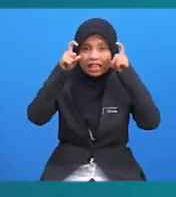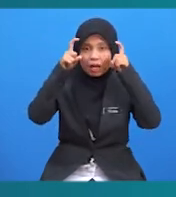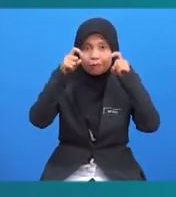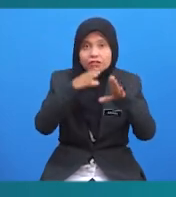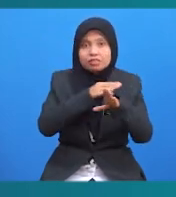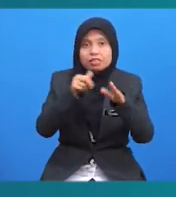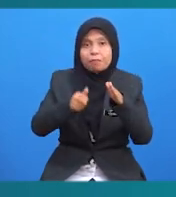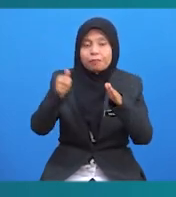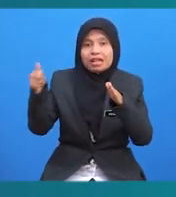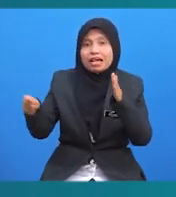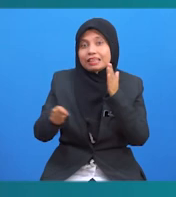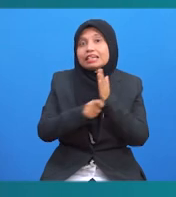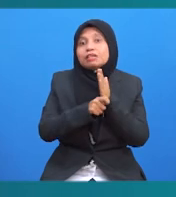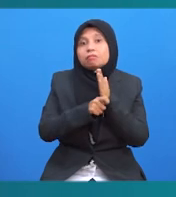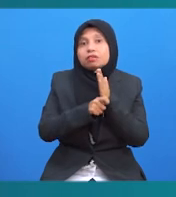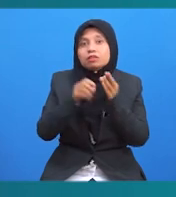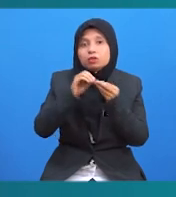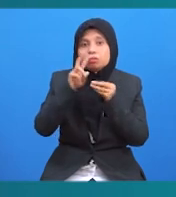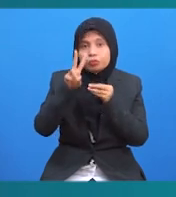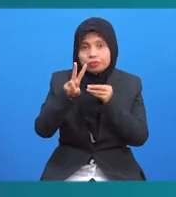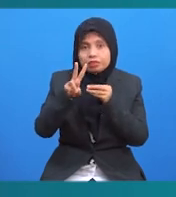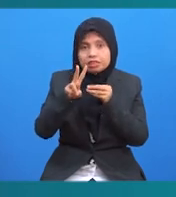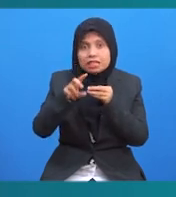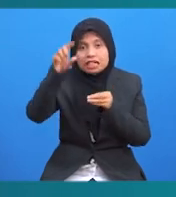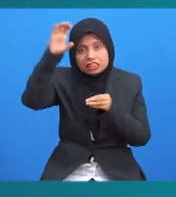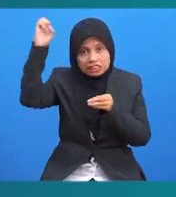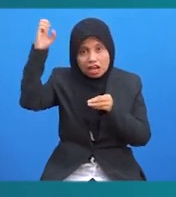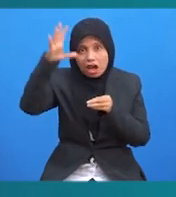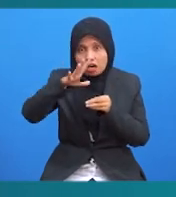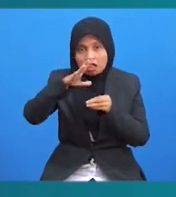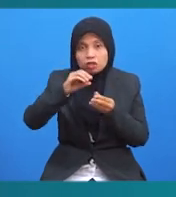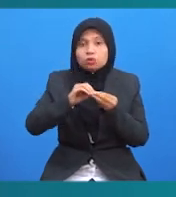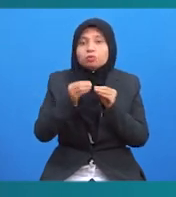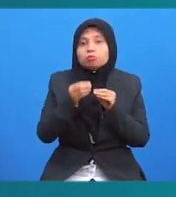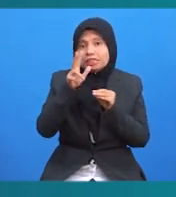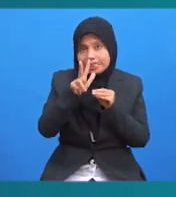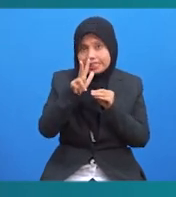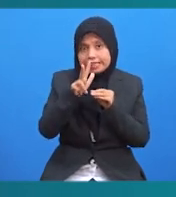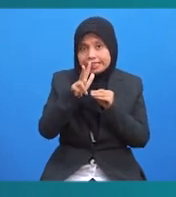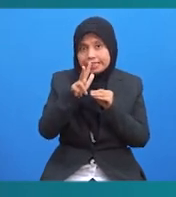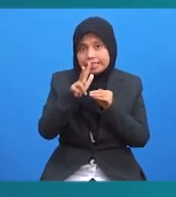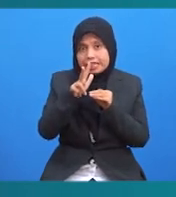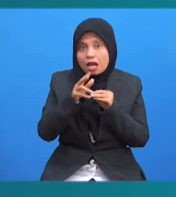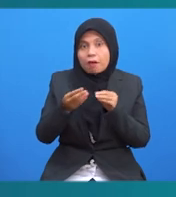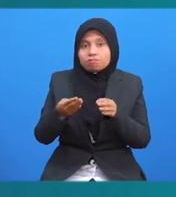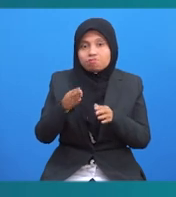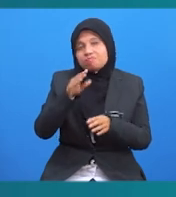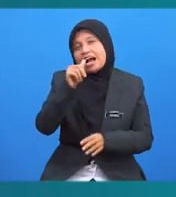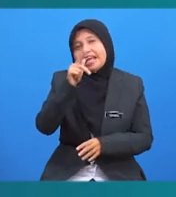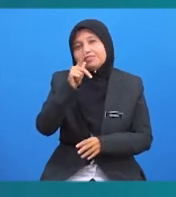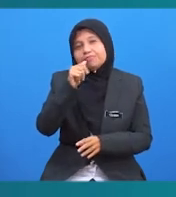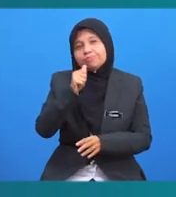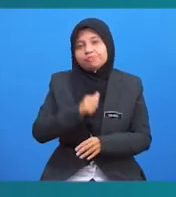peralatan tambahan. Kedua adalah cahaya. Dan yang ketiga adalah bakat seseorang itu sendiri.